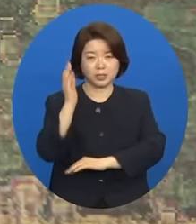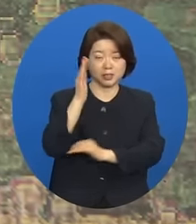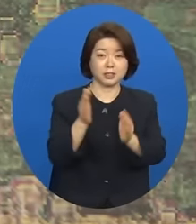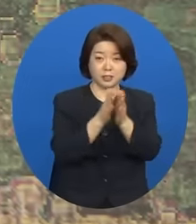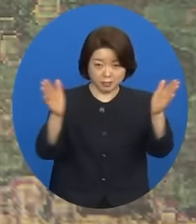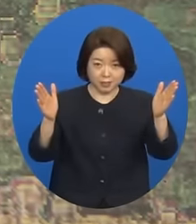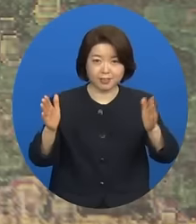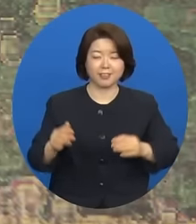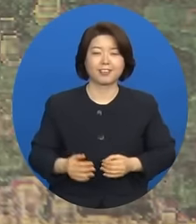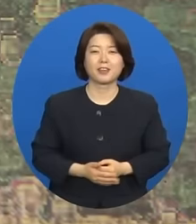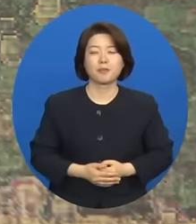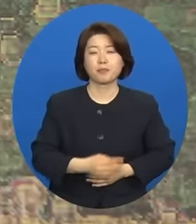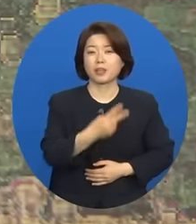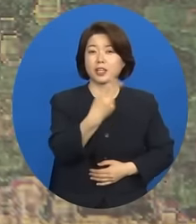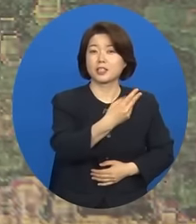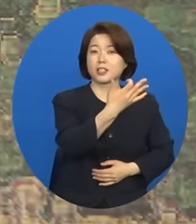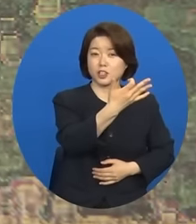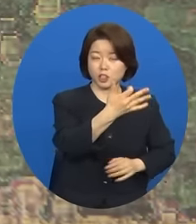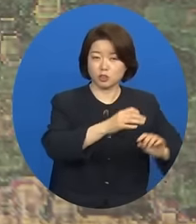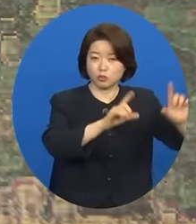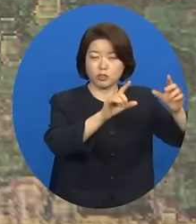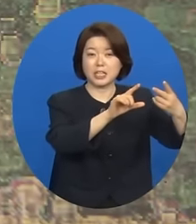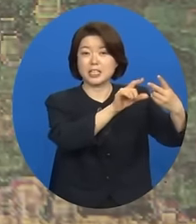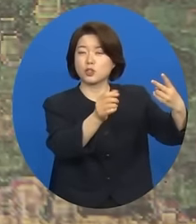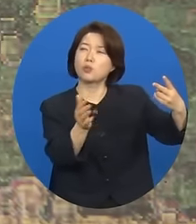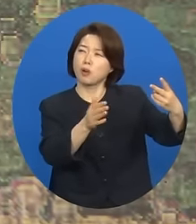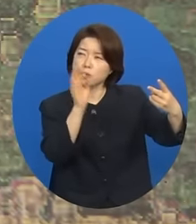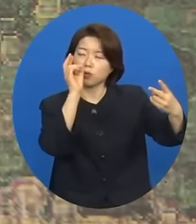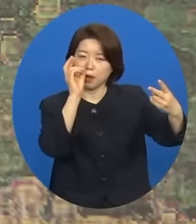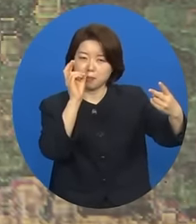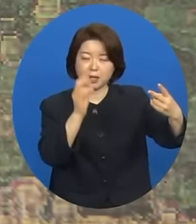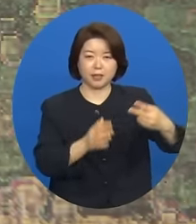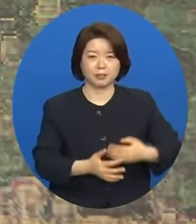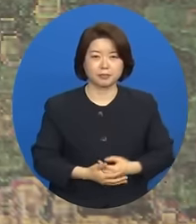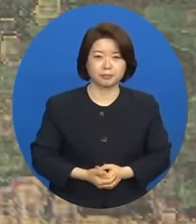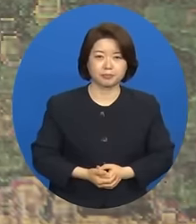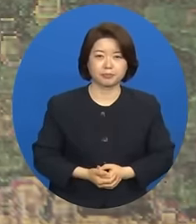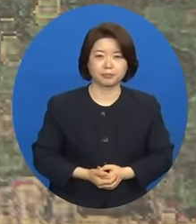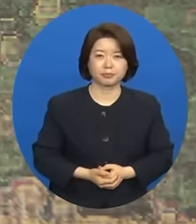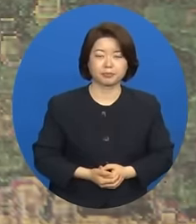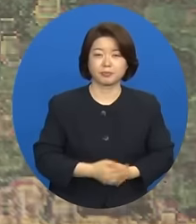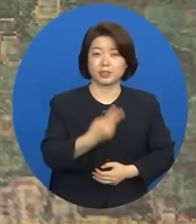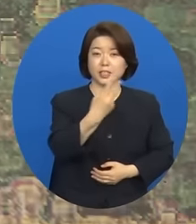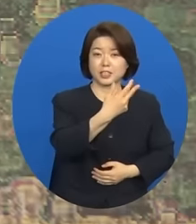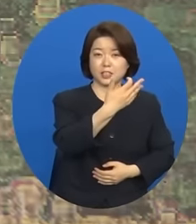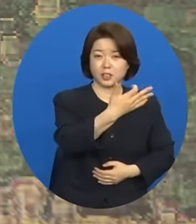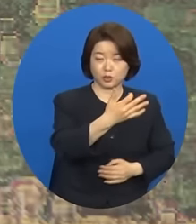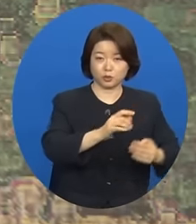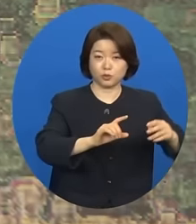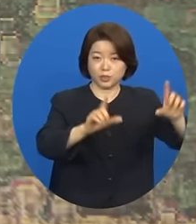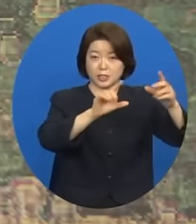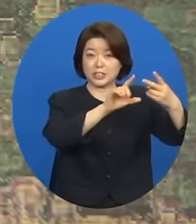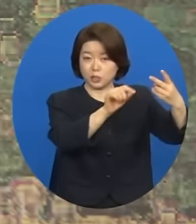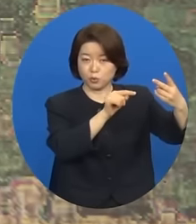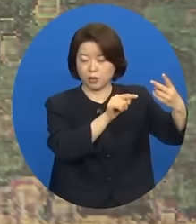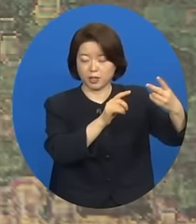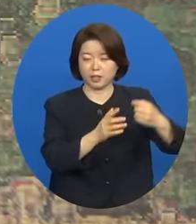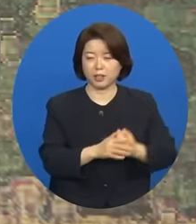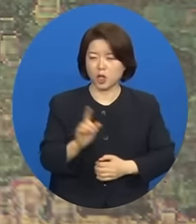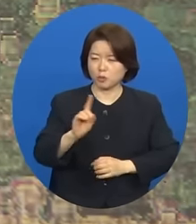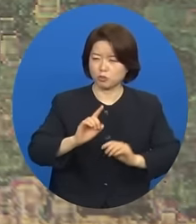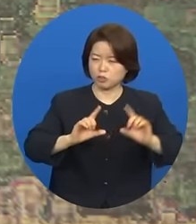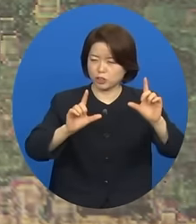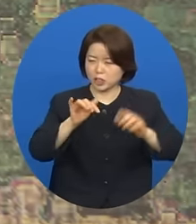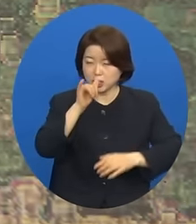됩니다. 2019년 2월입니다. 2019년 2월. 2019년 2월에 어떤 일이